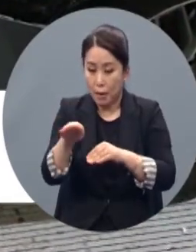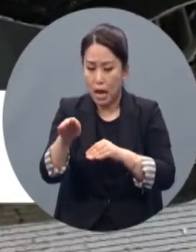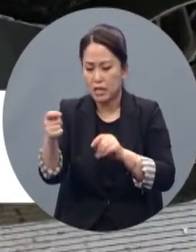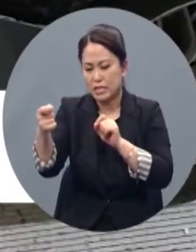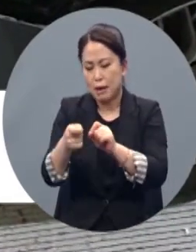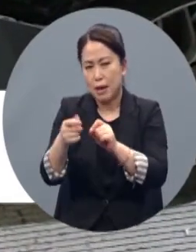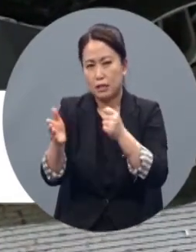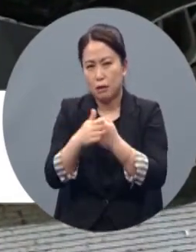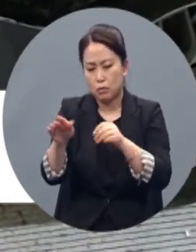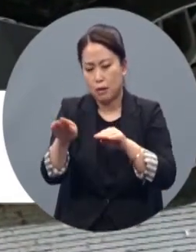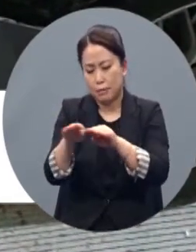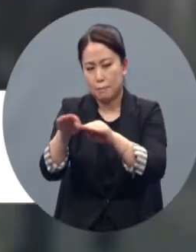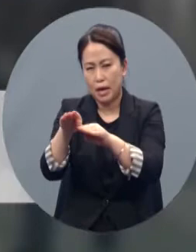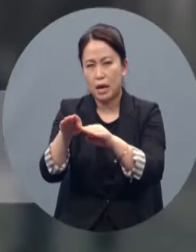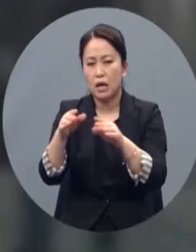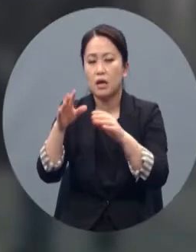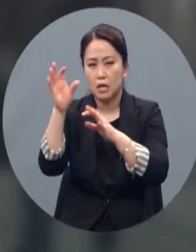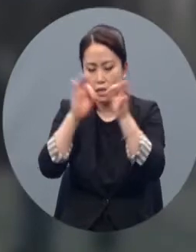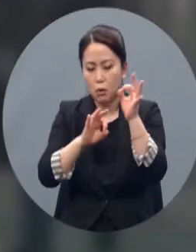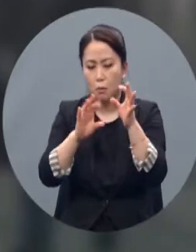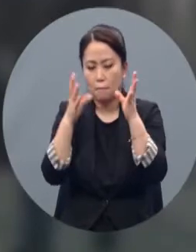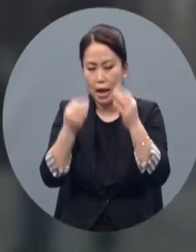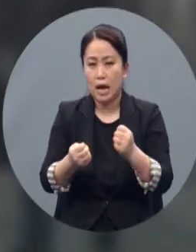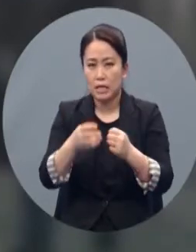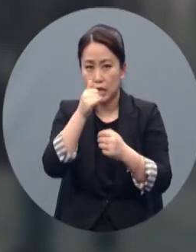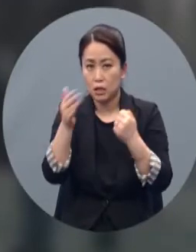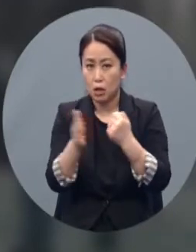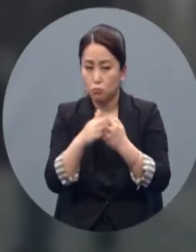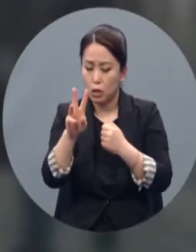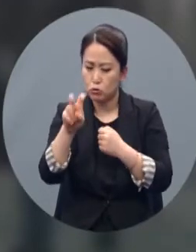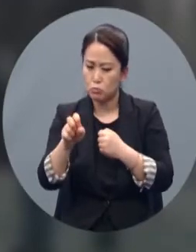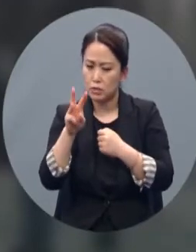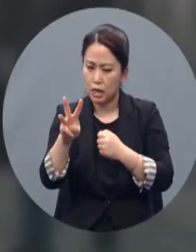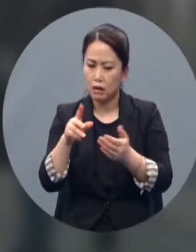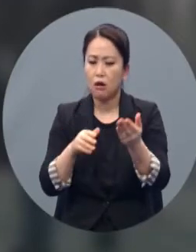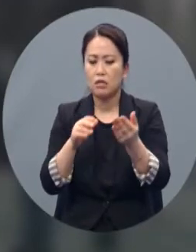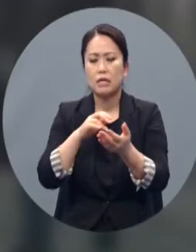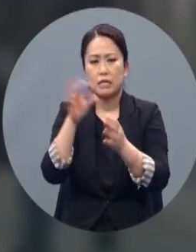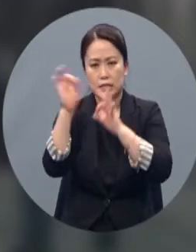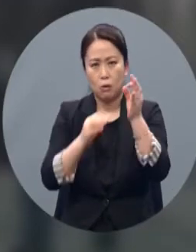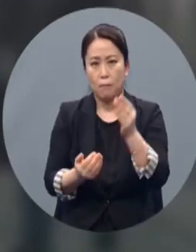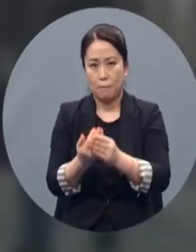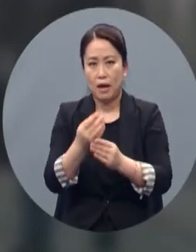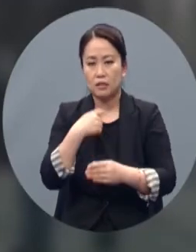인한 추돌사고가 빈발하는데 지금까지 23건의 교통사고가 접수됐습니다.